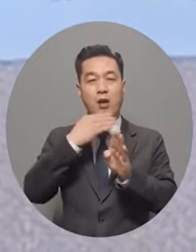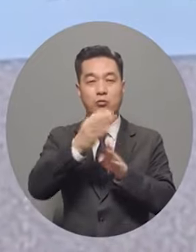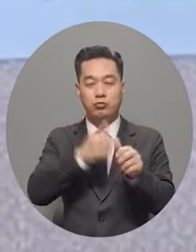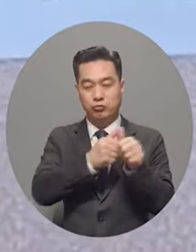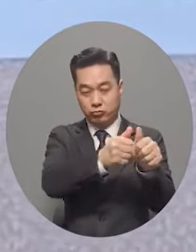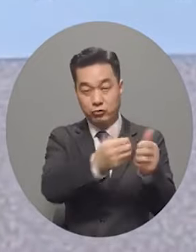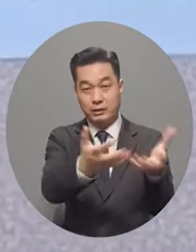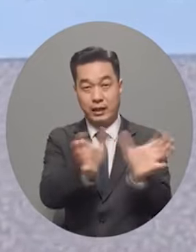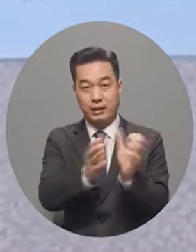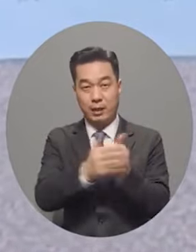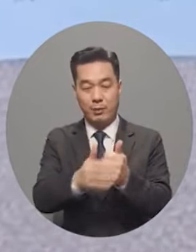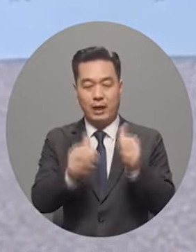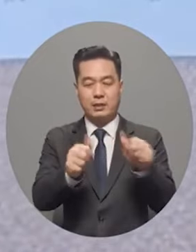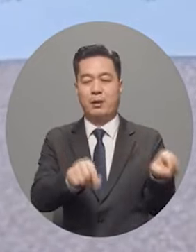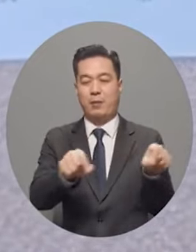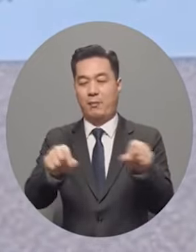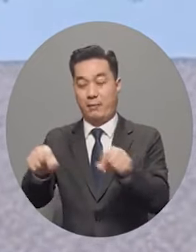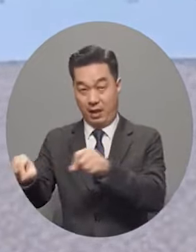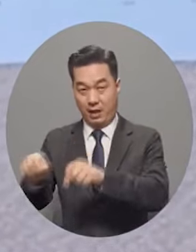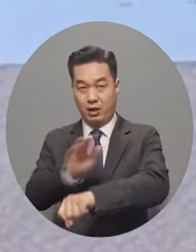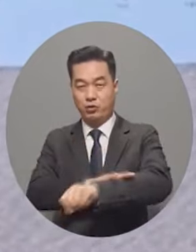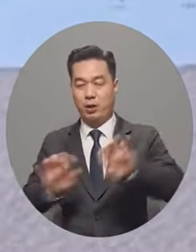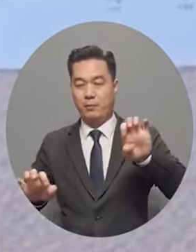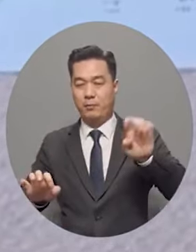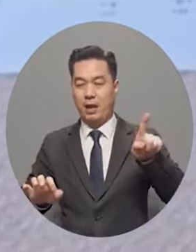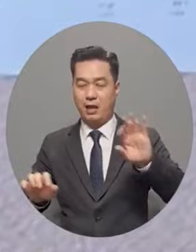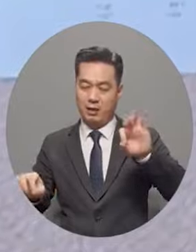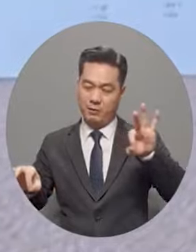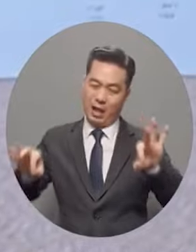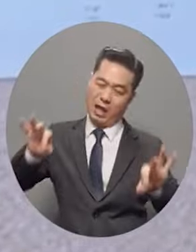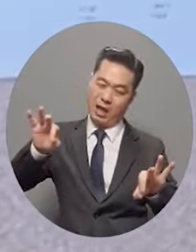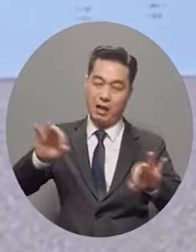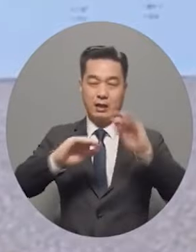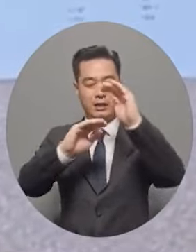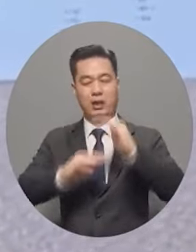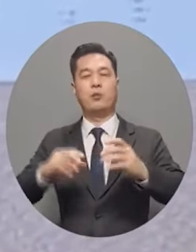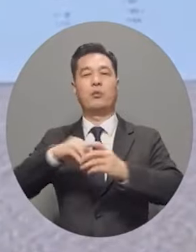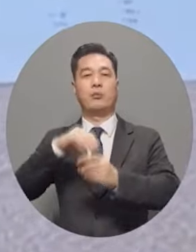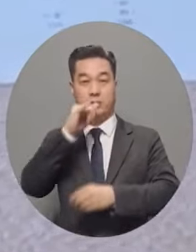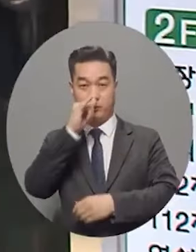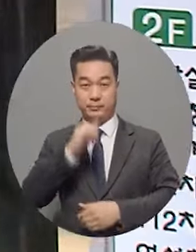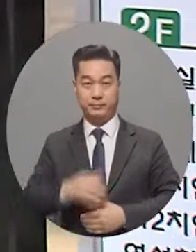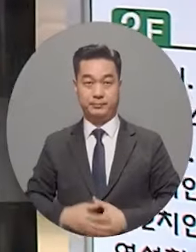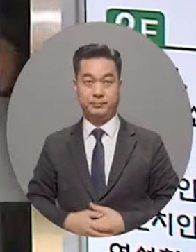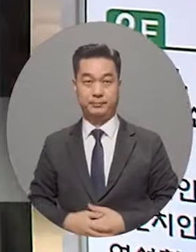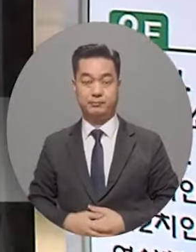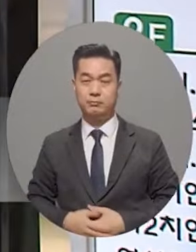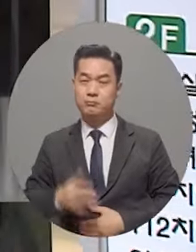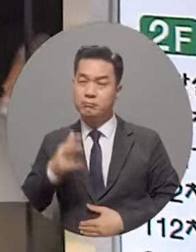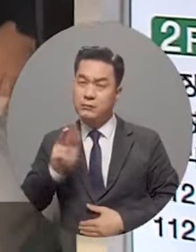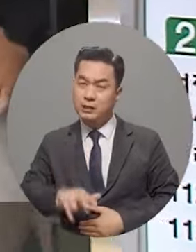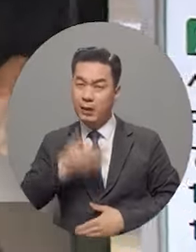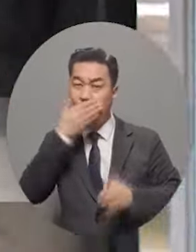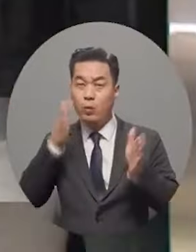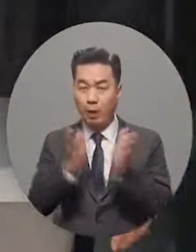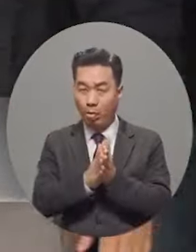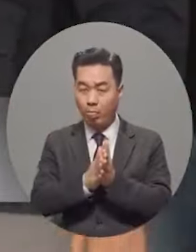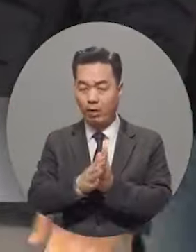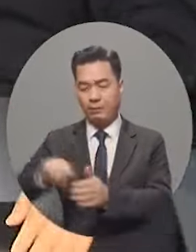지연된다거나 나라가 좌파 세력에 넘어간다는 내용이 담겨 있었다고 덧붙였습니다. 하지만